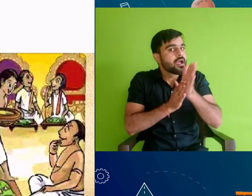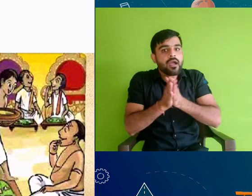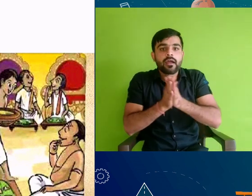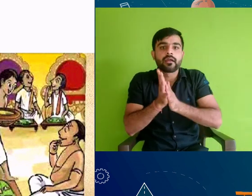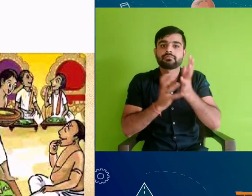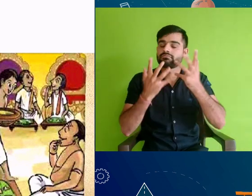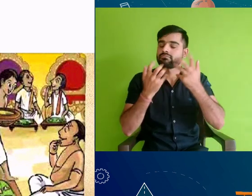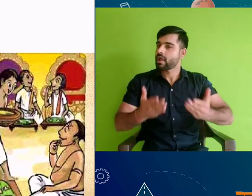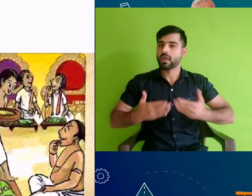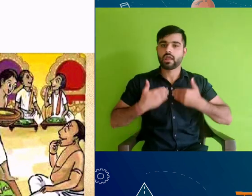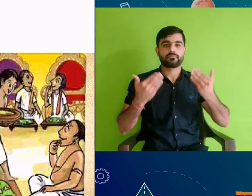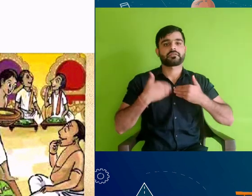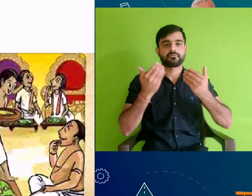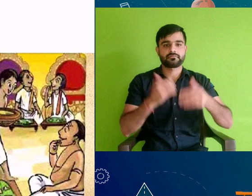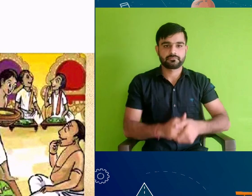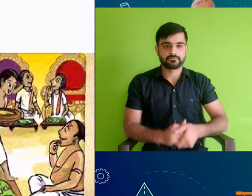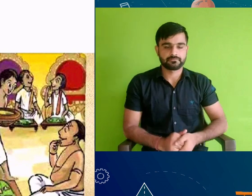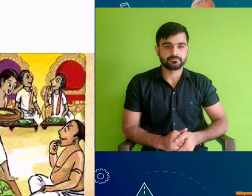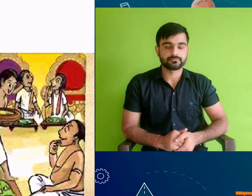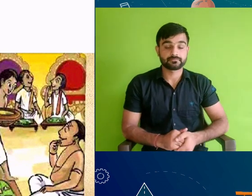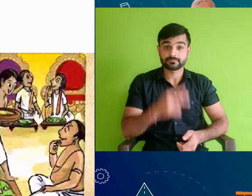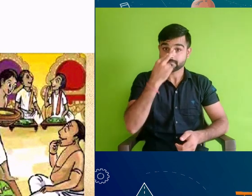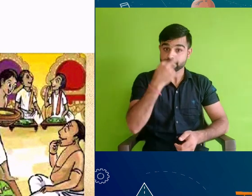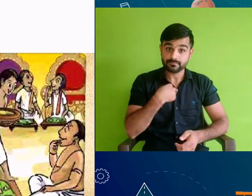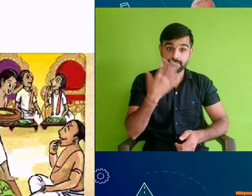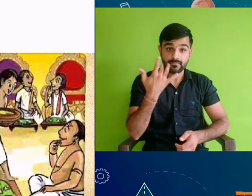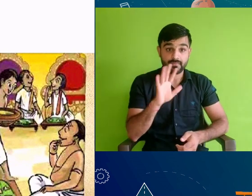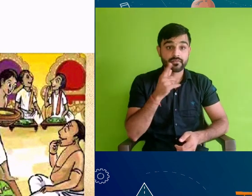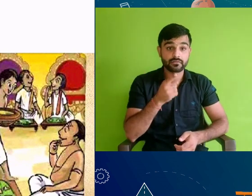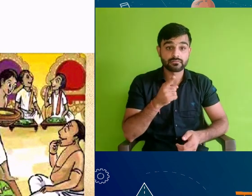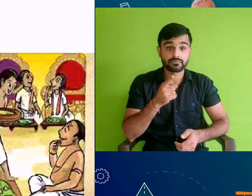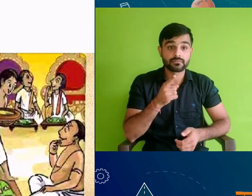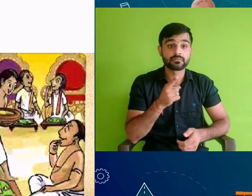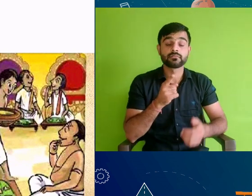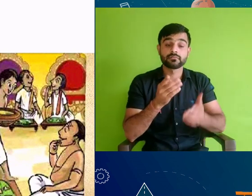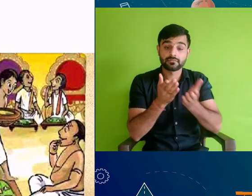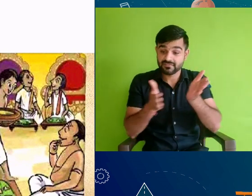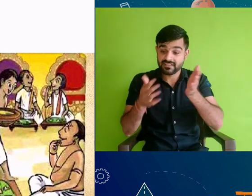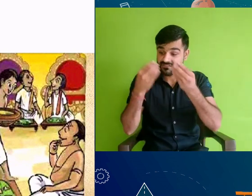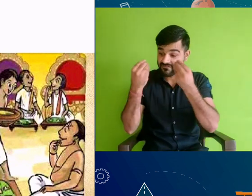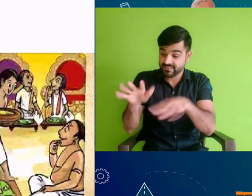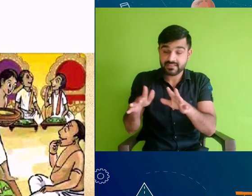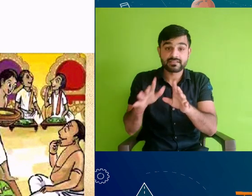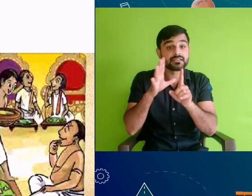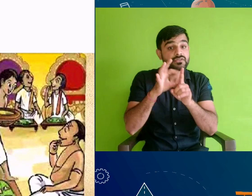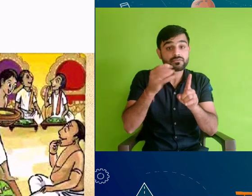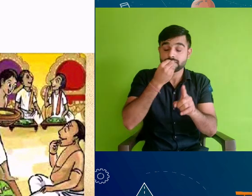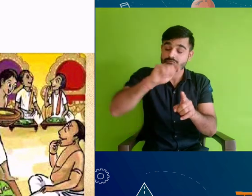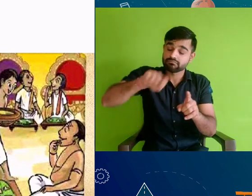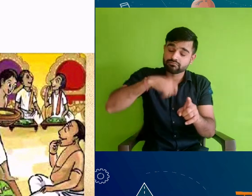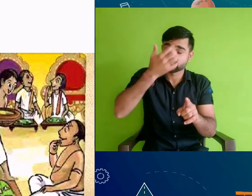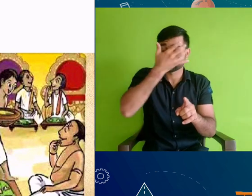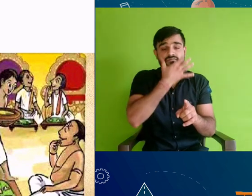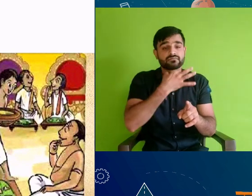हैप्पी. सो आपने देखा कि किस तरीके से बास्केट फुल ऑफ वेस्ट को भी उन्होंने वंडरफुल वेस्ट बना